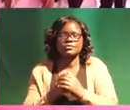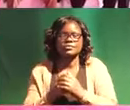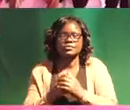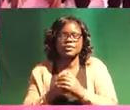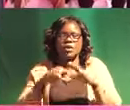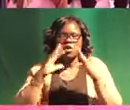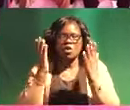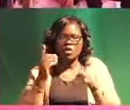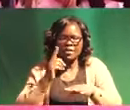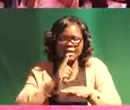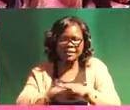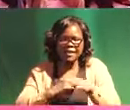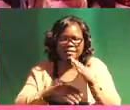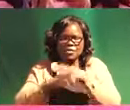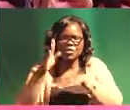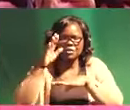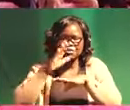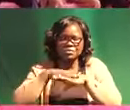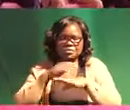Hey, there on there.